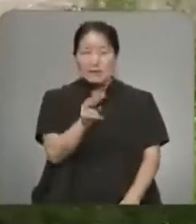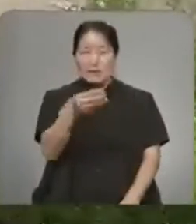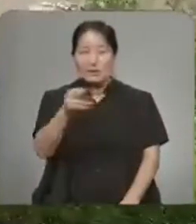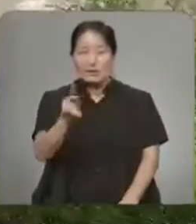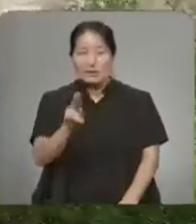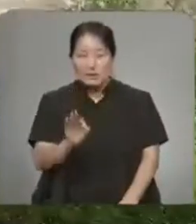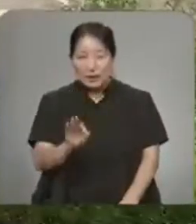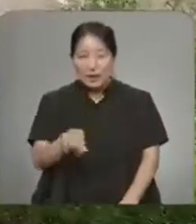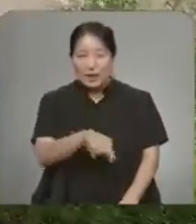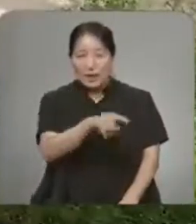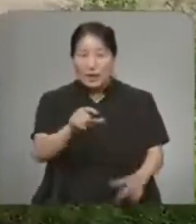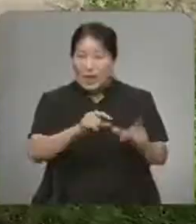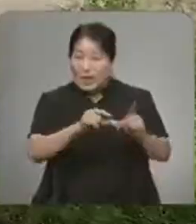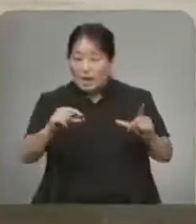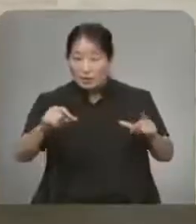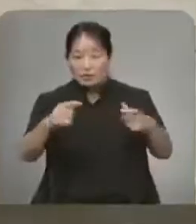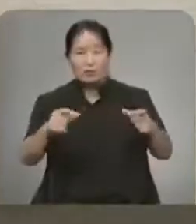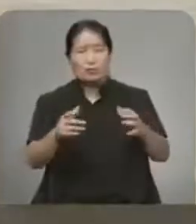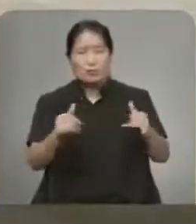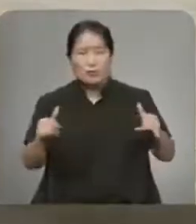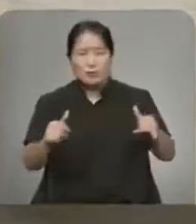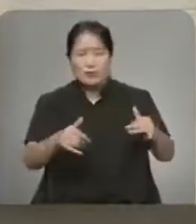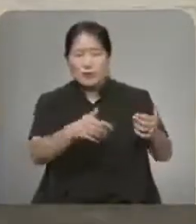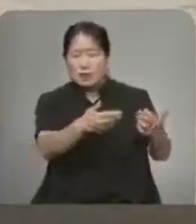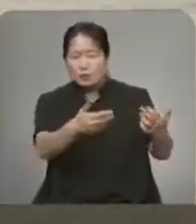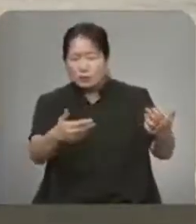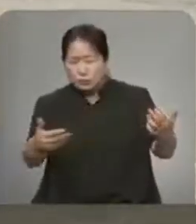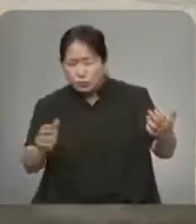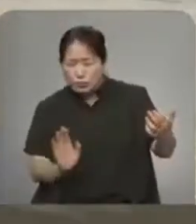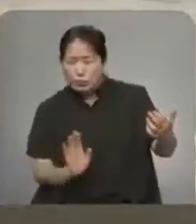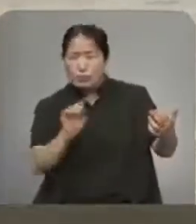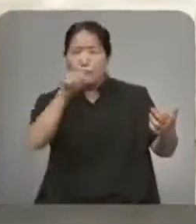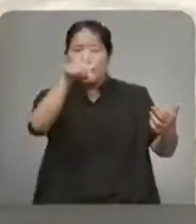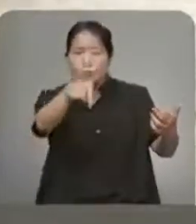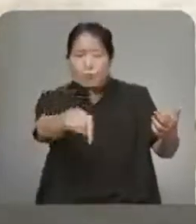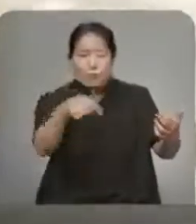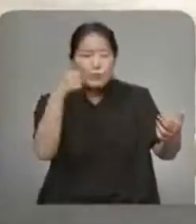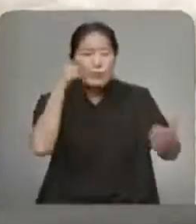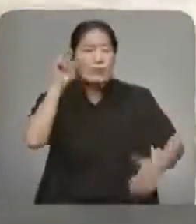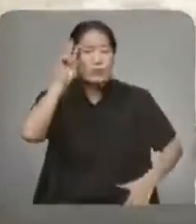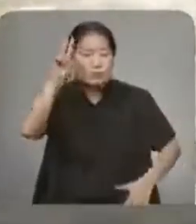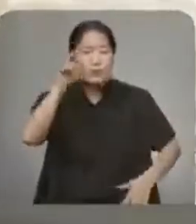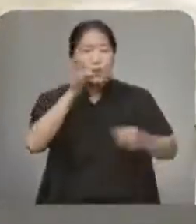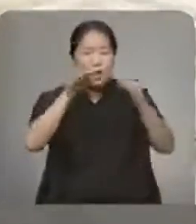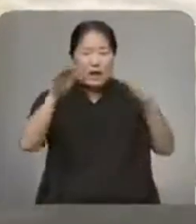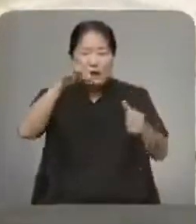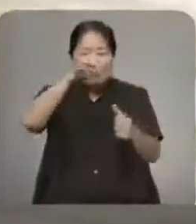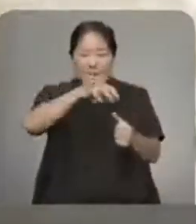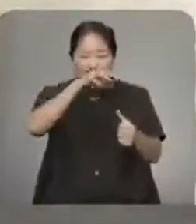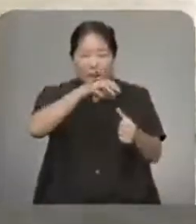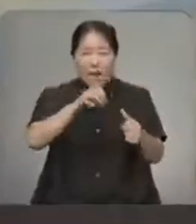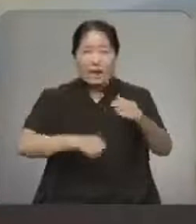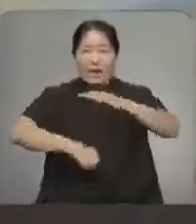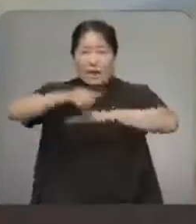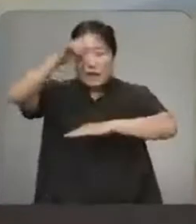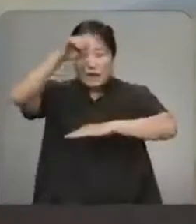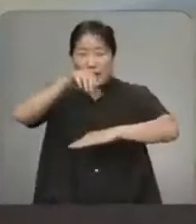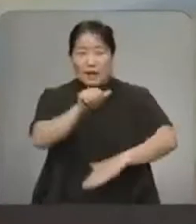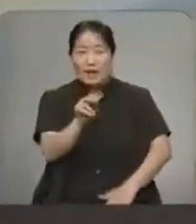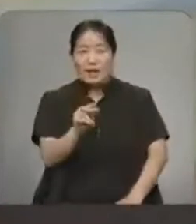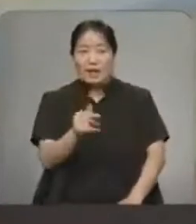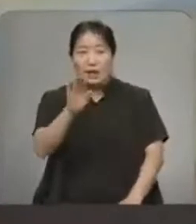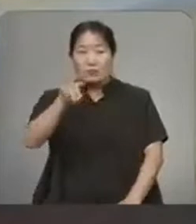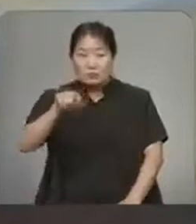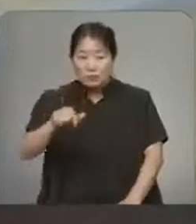일부 주민들이 불어난 하천을 건너지 못하고 이틀째 발이 묶였습니다. 양양군 현북면의 한